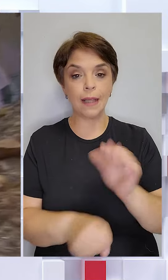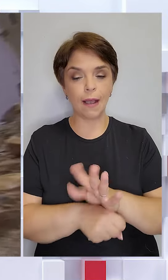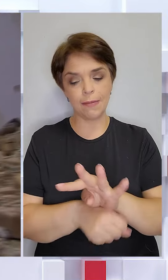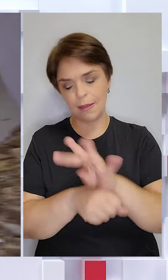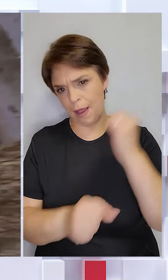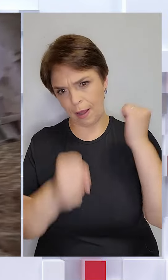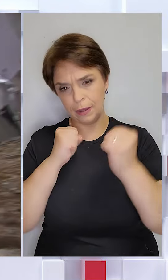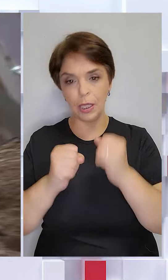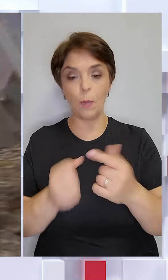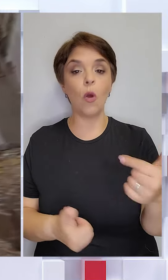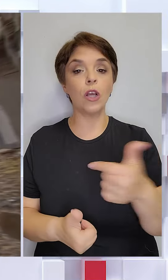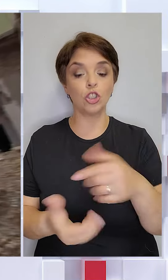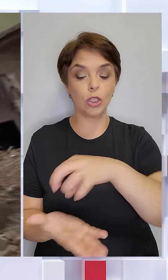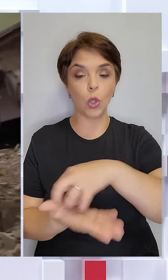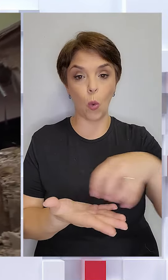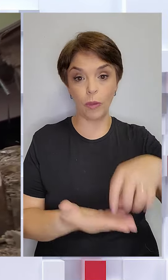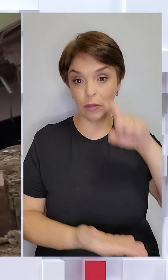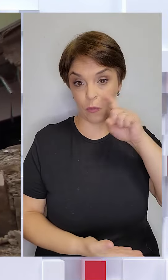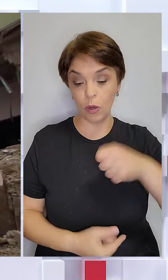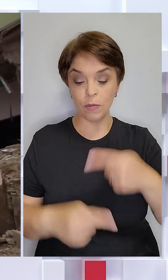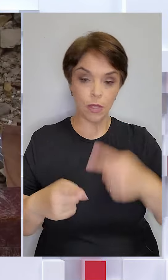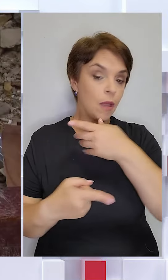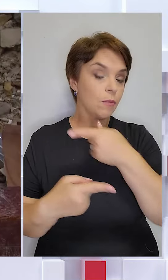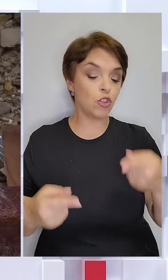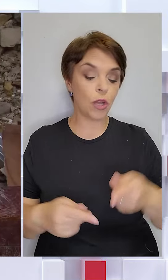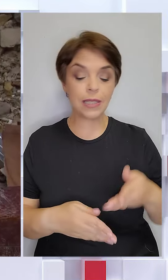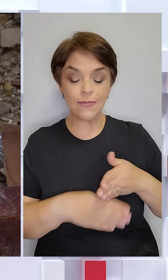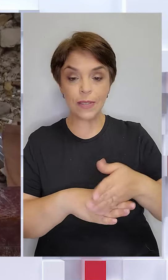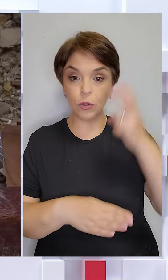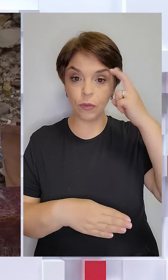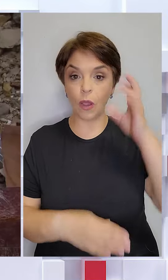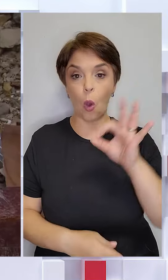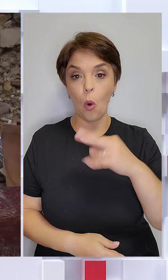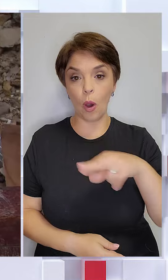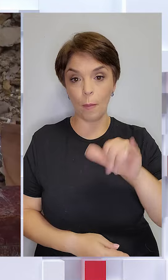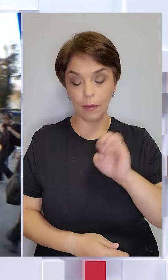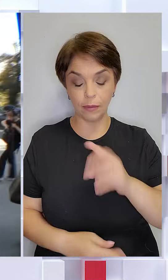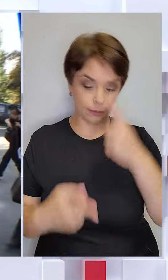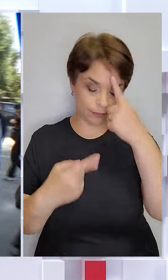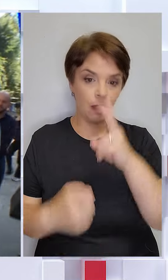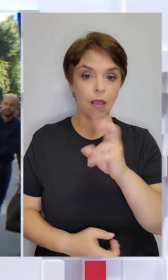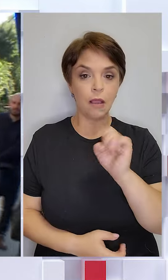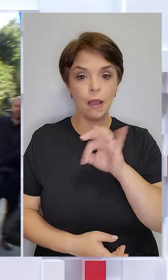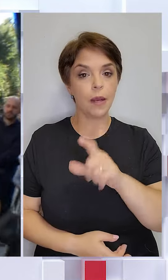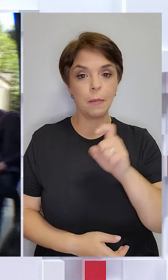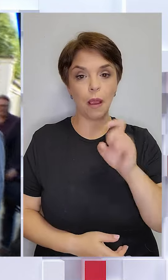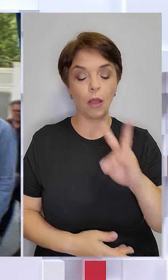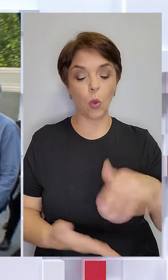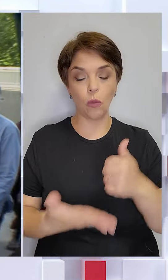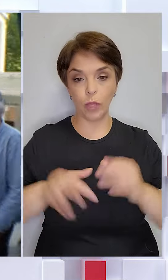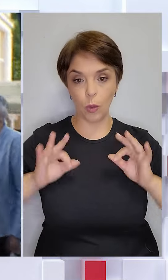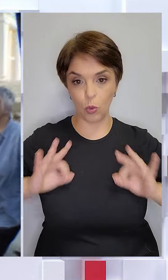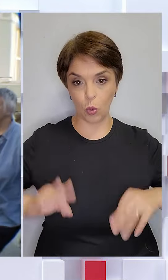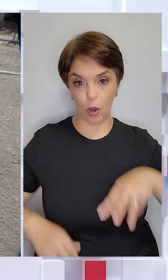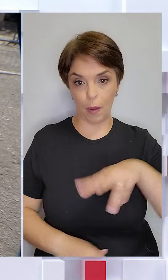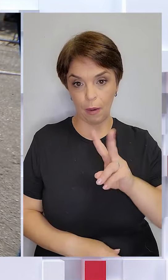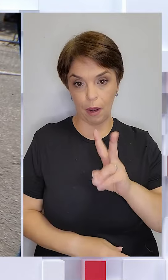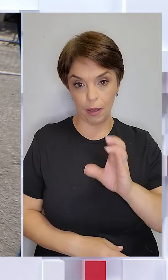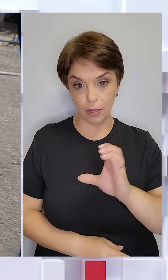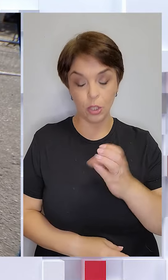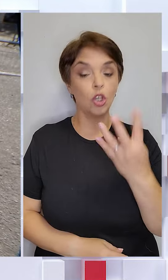гатити по цивільних об'єктах в Україні. Про це під час візиту до київського Охматдиту заявив Карім Хан, головний прокурор МКС.